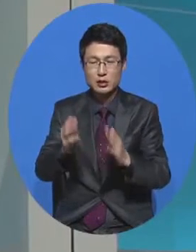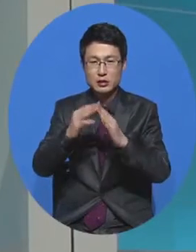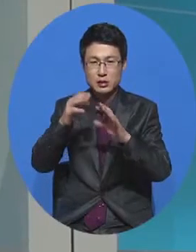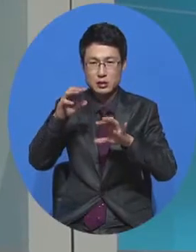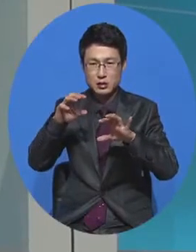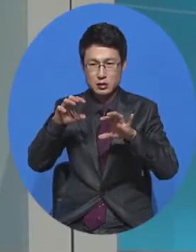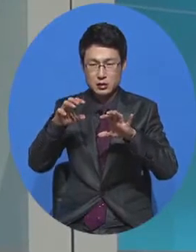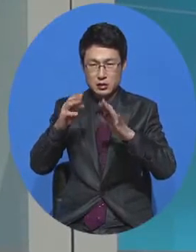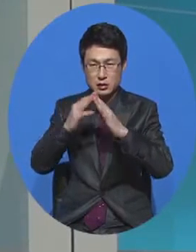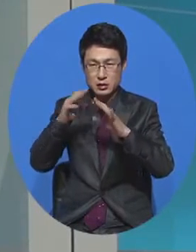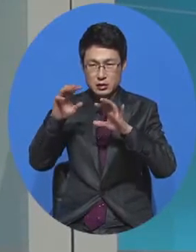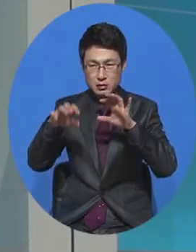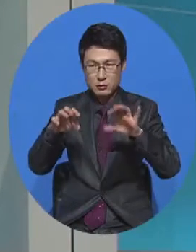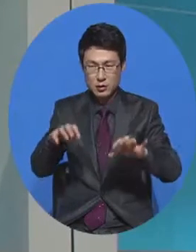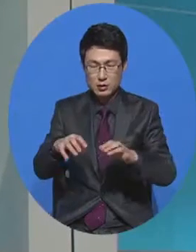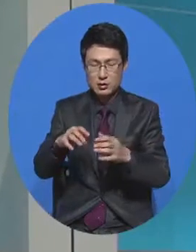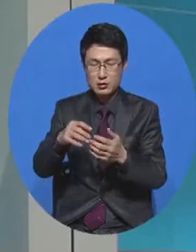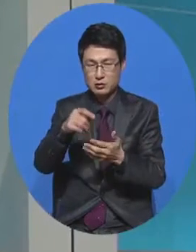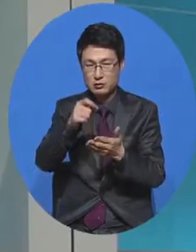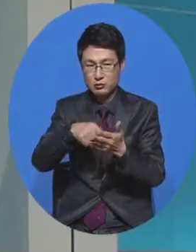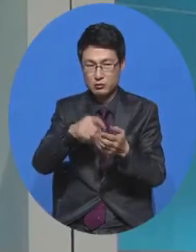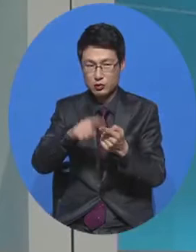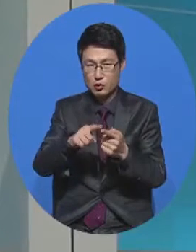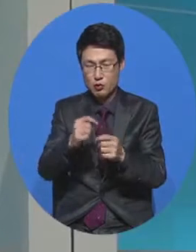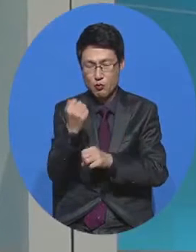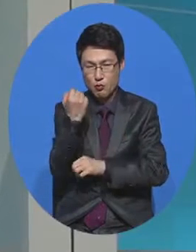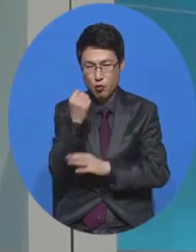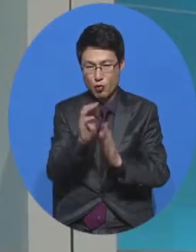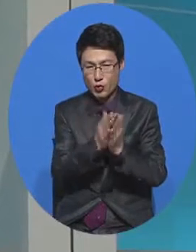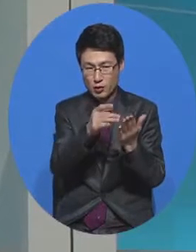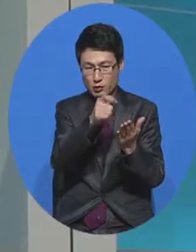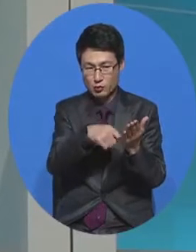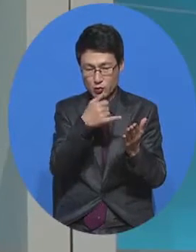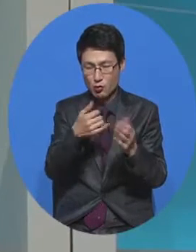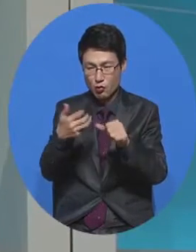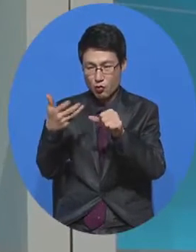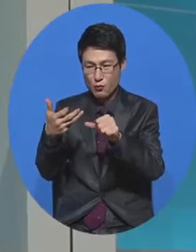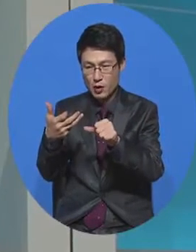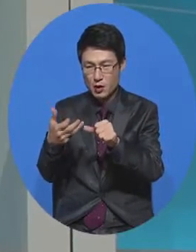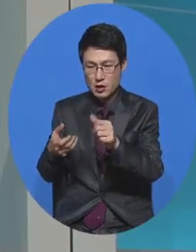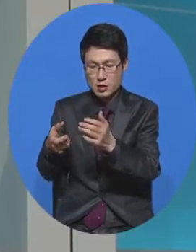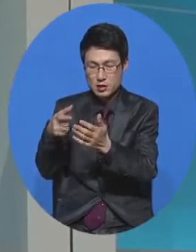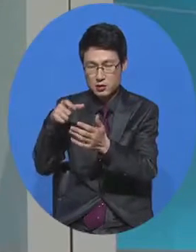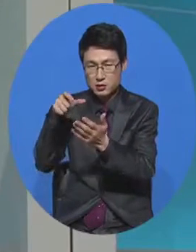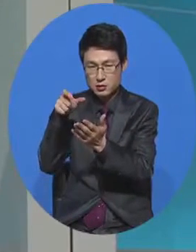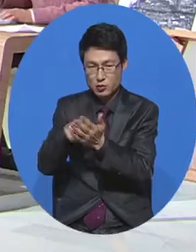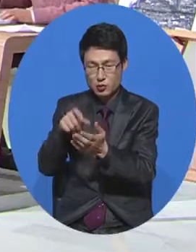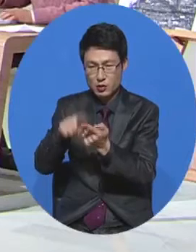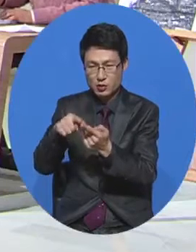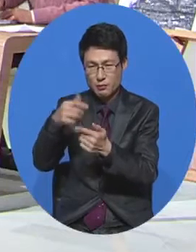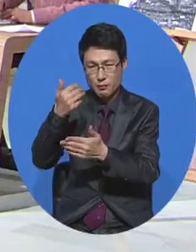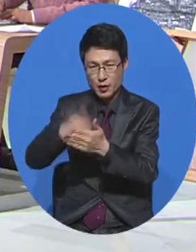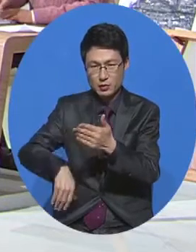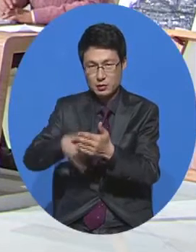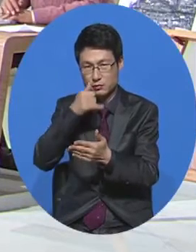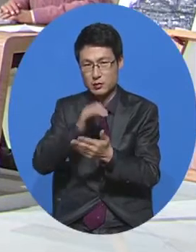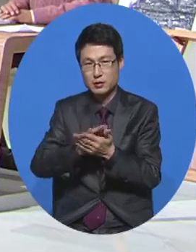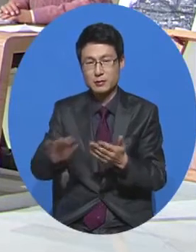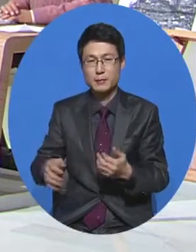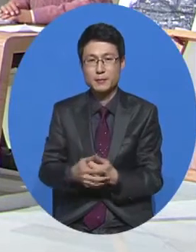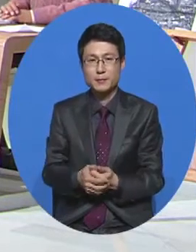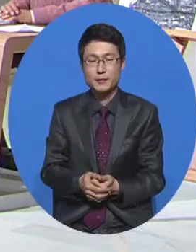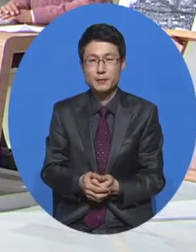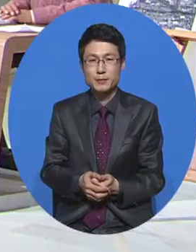이렇게 소수 돼 있는데 뭐 5.18 기록물은 본문에서 빠져 있습니다 이해도 통제의 지금 갈로 생길까 쟤는